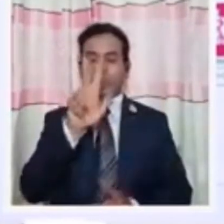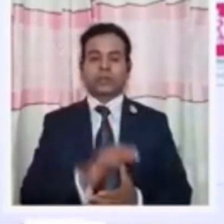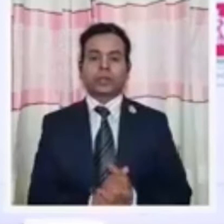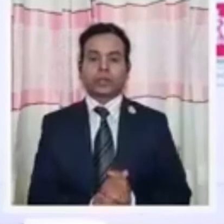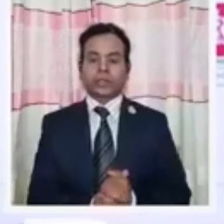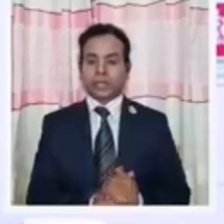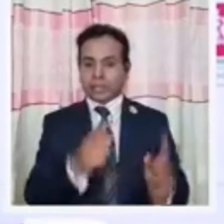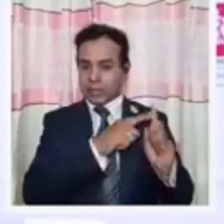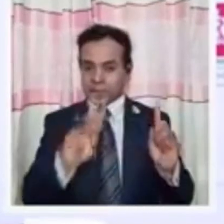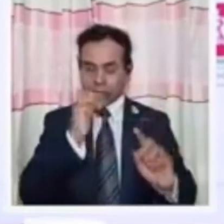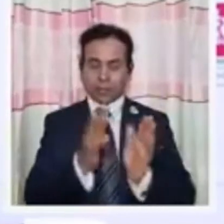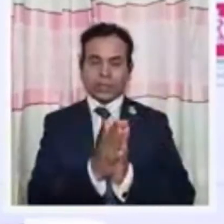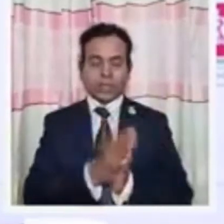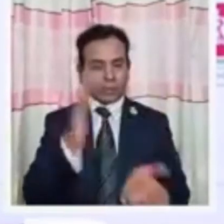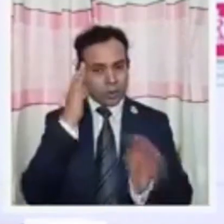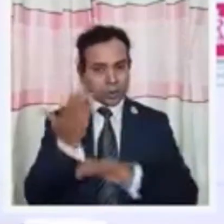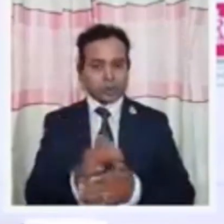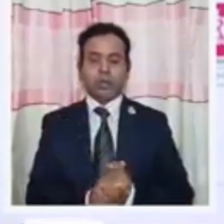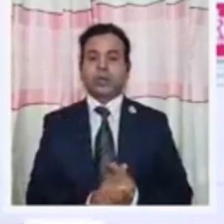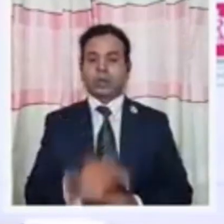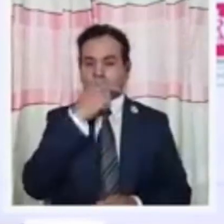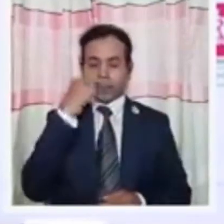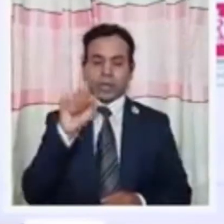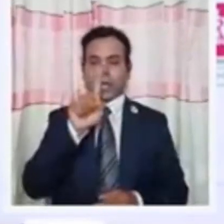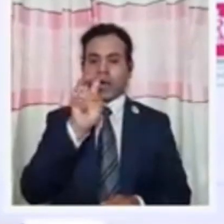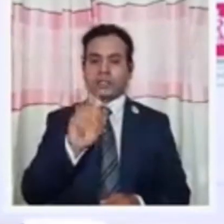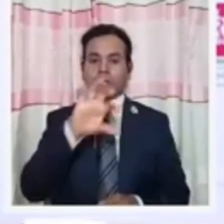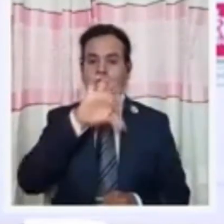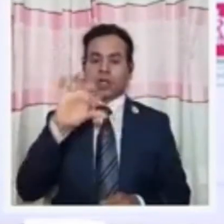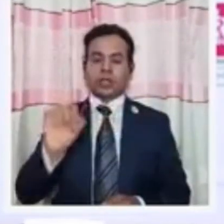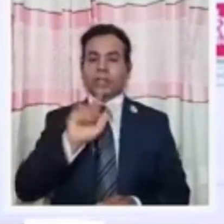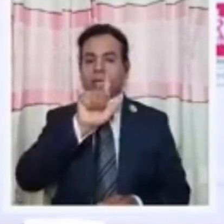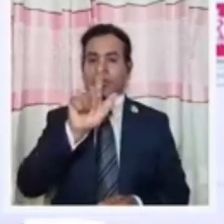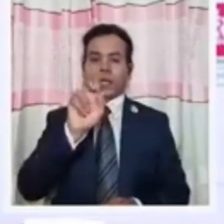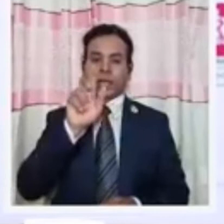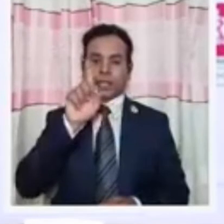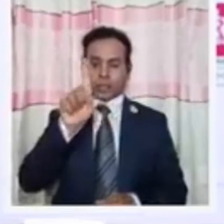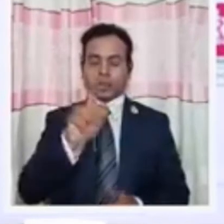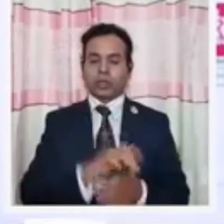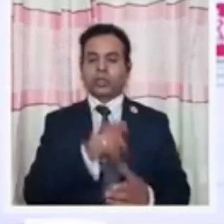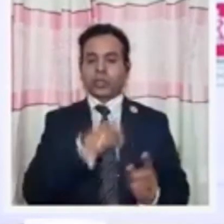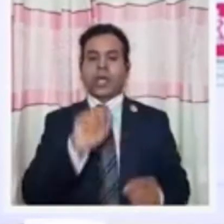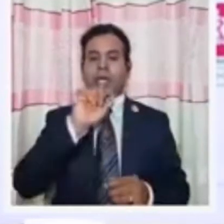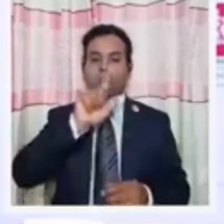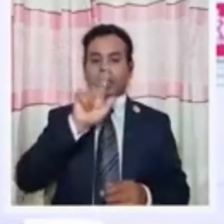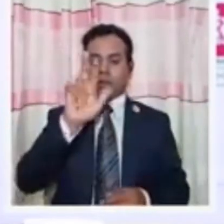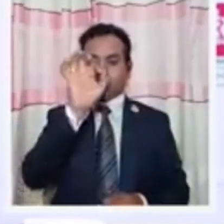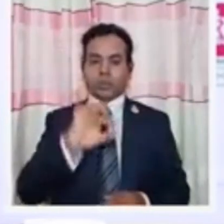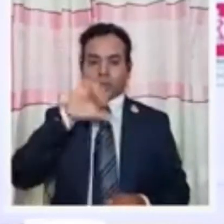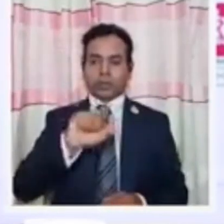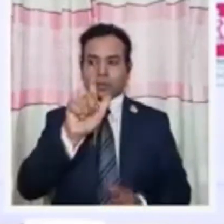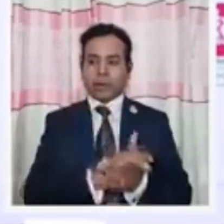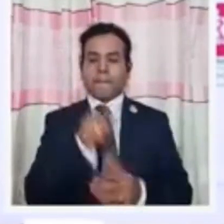24 ঘন্টায় যারা মৃত্যুবরণ করেছেন তাদের মধ্যে পুরুষ 31 জন, নারী 8 জন। এ পর্যন্ত যারা মৃত্যুবরণ করেছেন তাদের